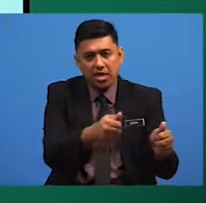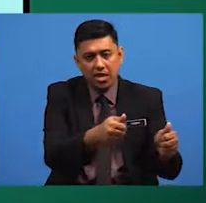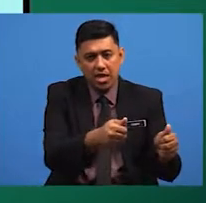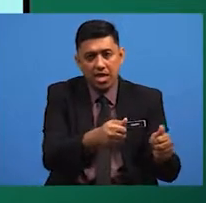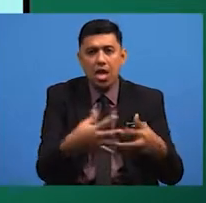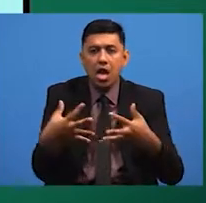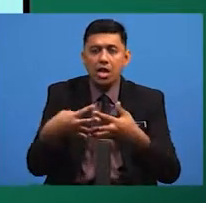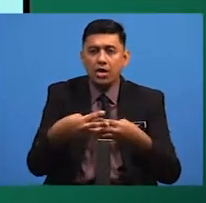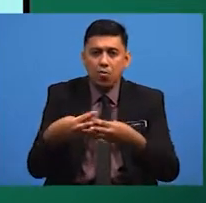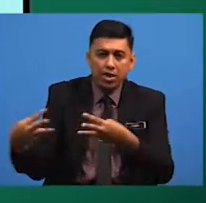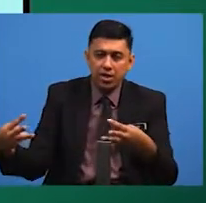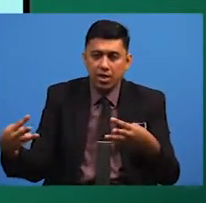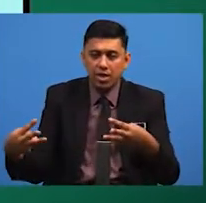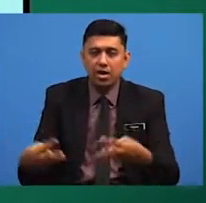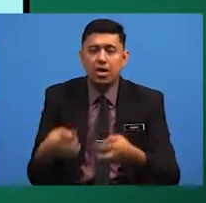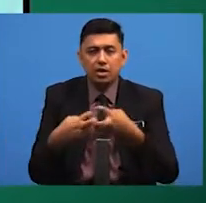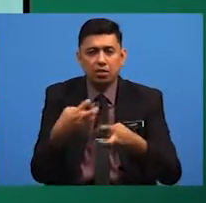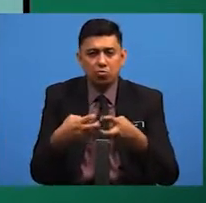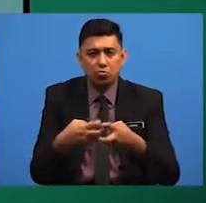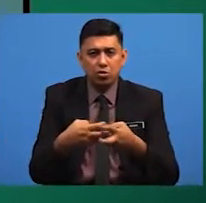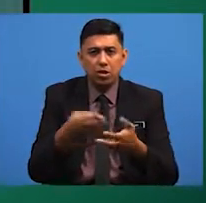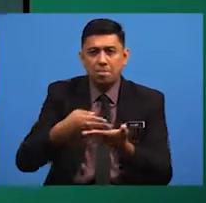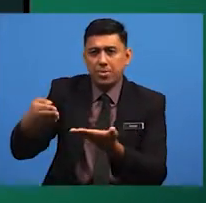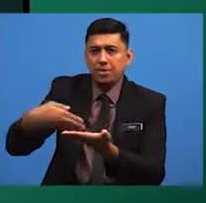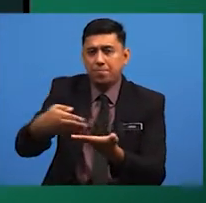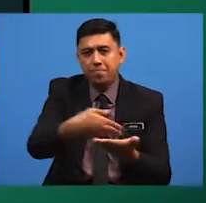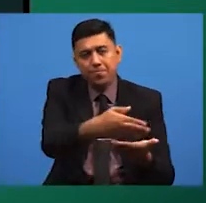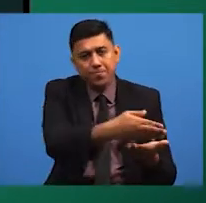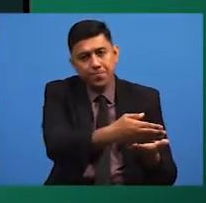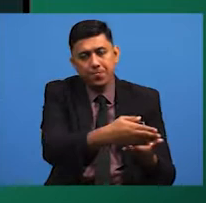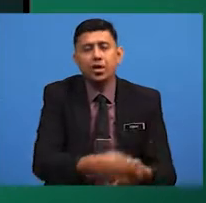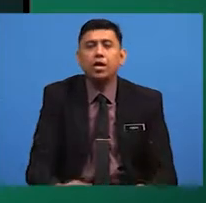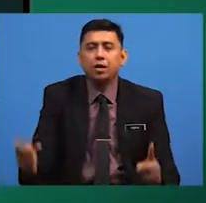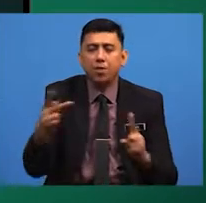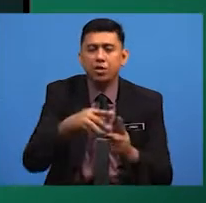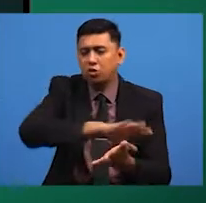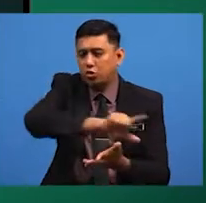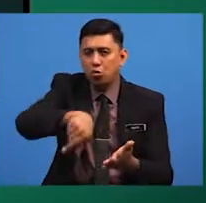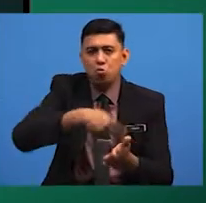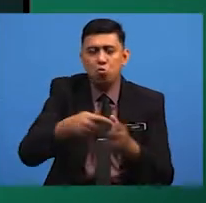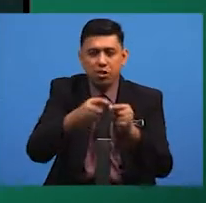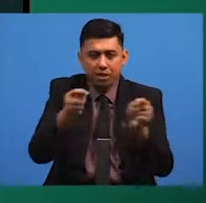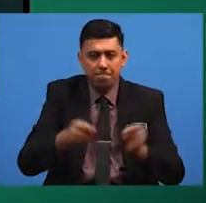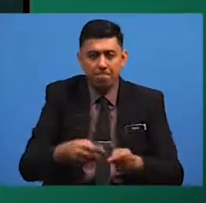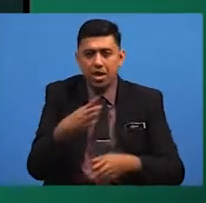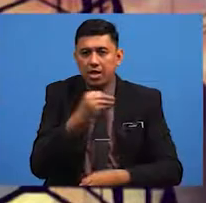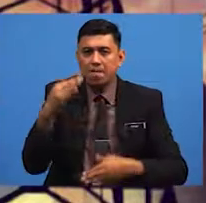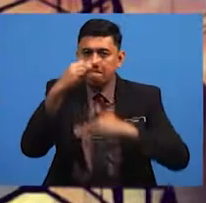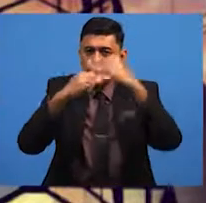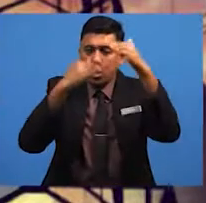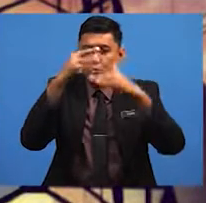elektrik untuk dia gih kan ke seluruh tempat dan bangunan baiklah